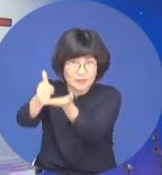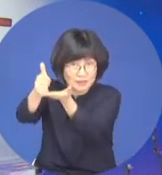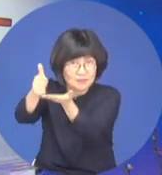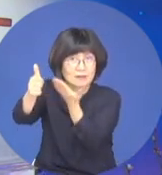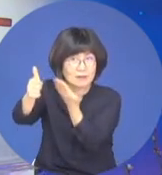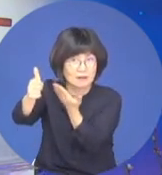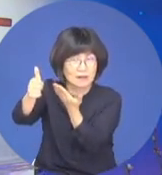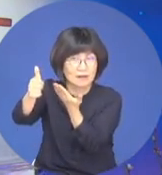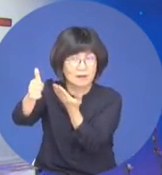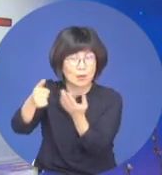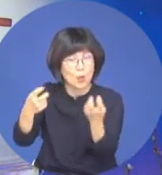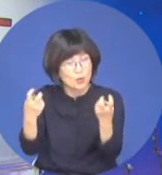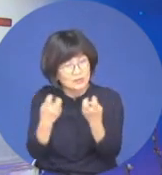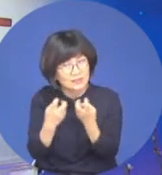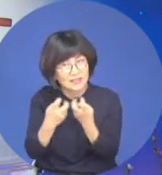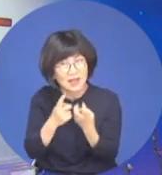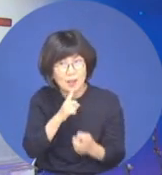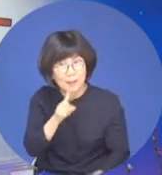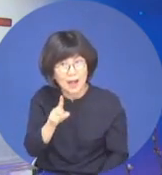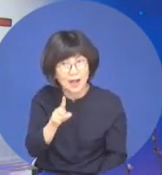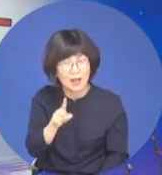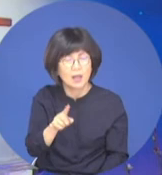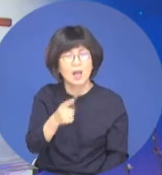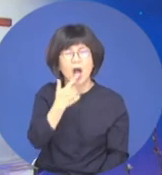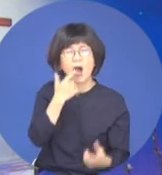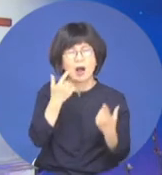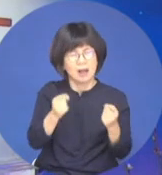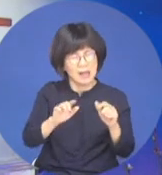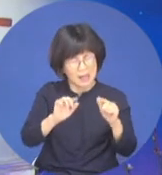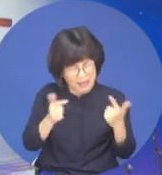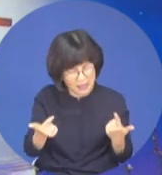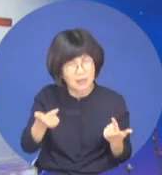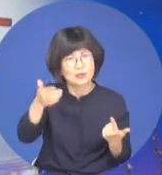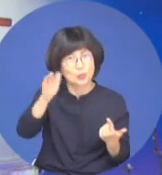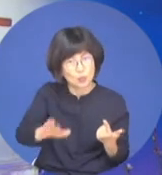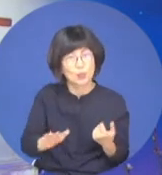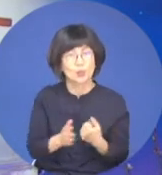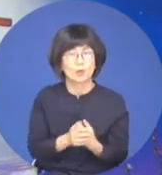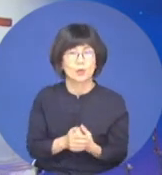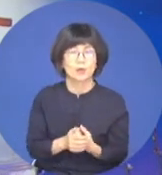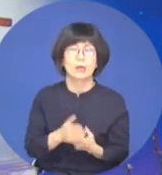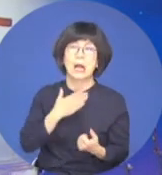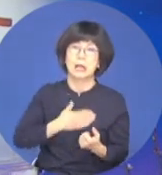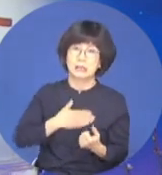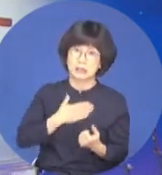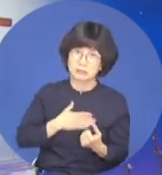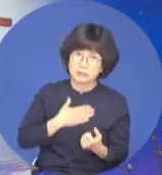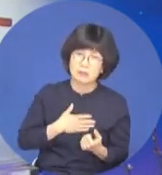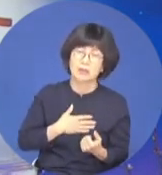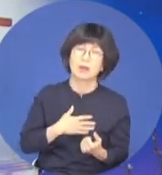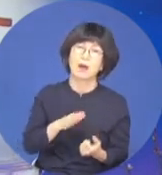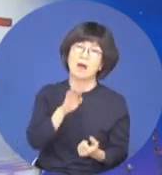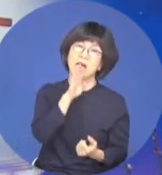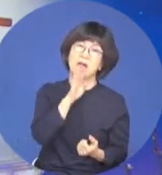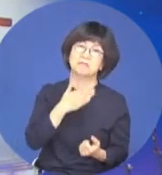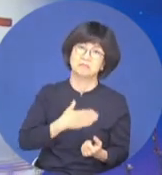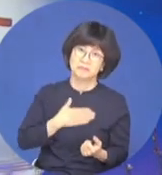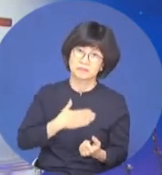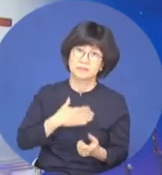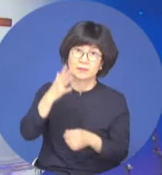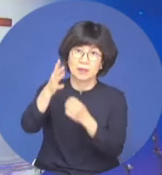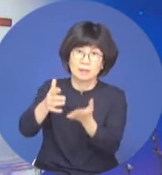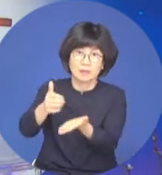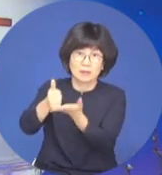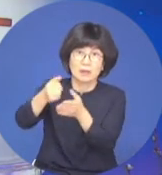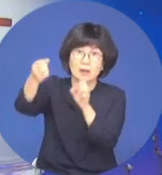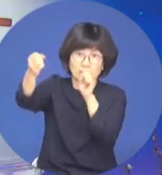어떻게 되느냐, 그리 아니하실지라도, 아니면은 또 어떻게 됩니까? 알겠습니다, 그렇군요, 하나님께서 우리에게 응답해